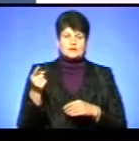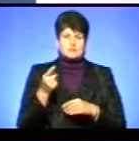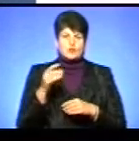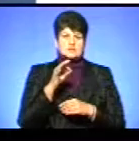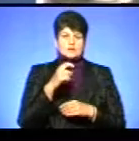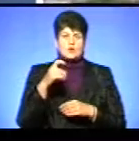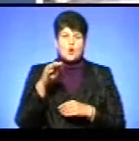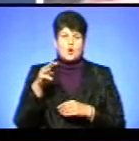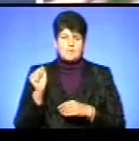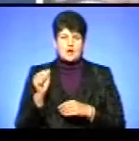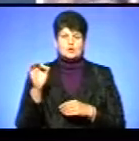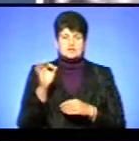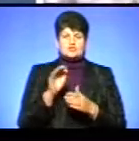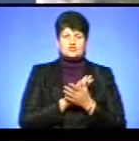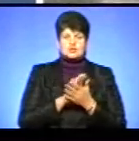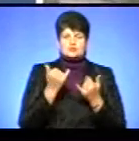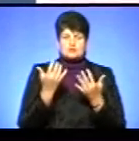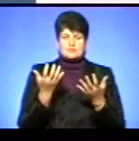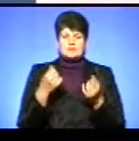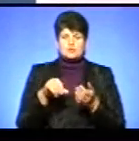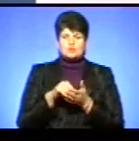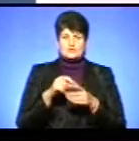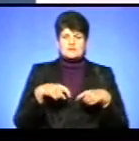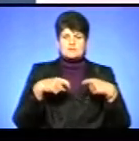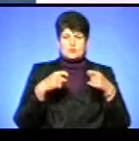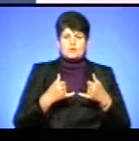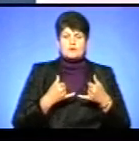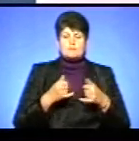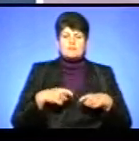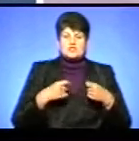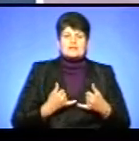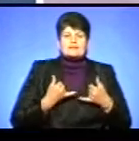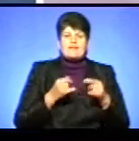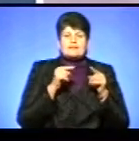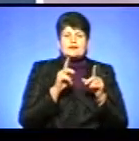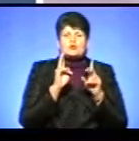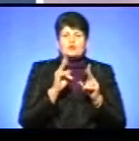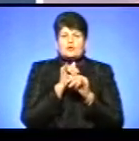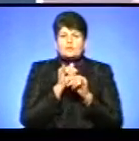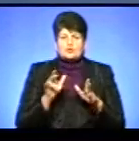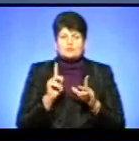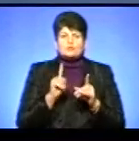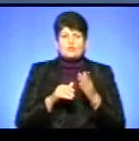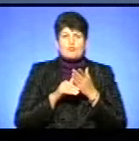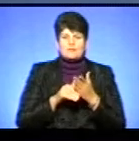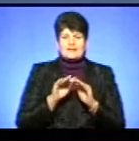та Олександр Чистий сьогодні взяли участь у забігу «Біжи заради тих, хто не може», щоб допомогти дітям з інвалідністю.